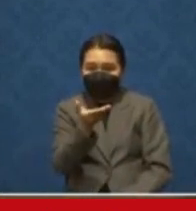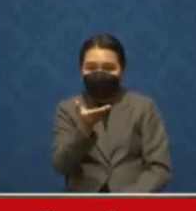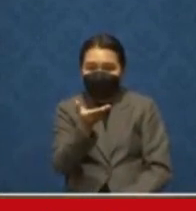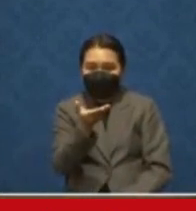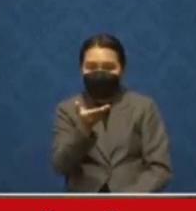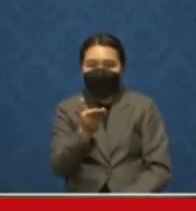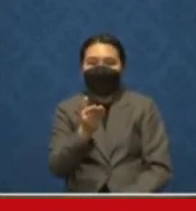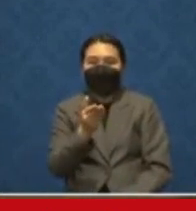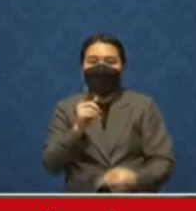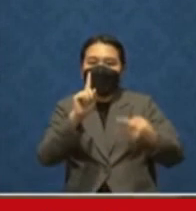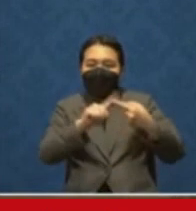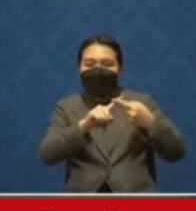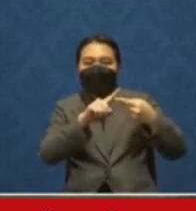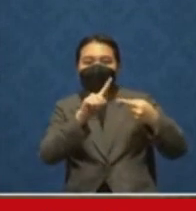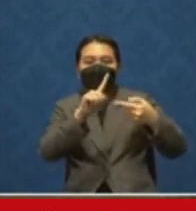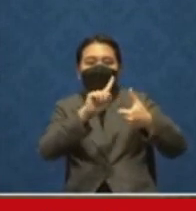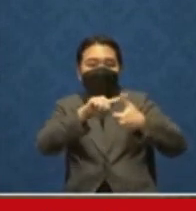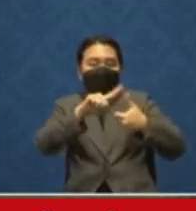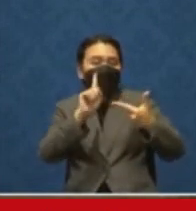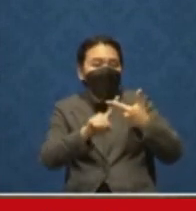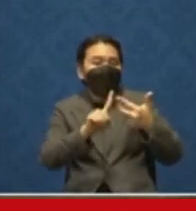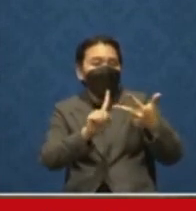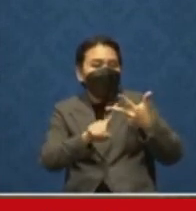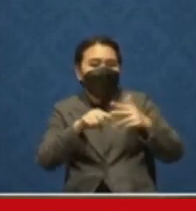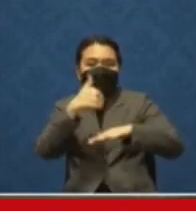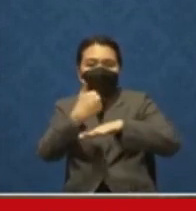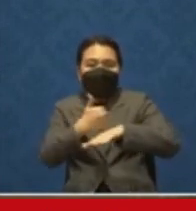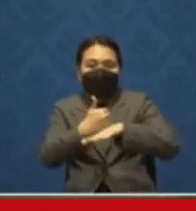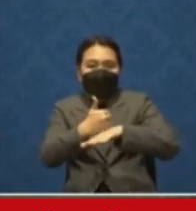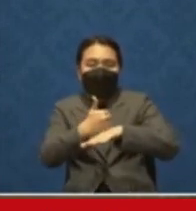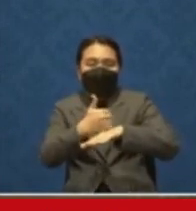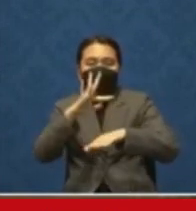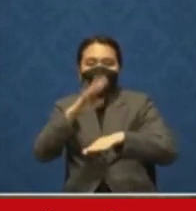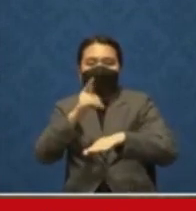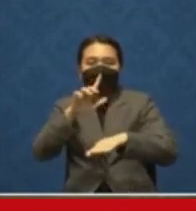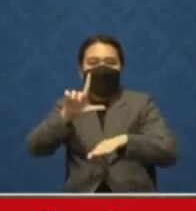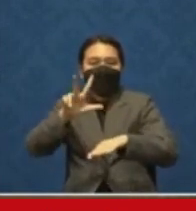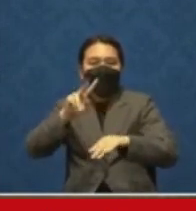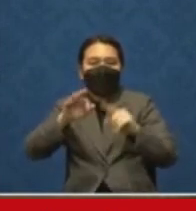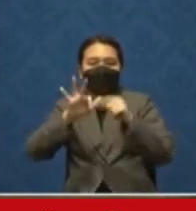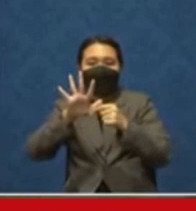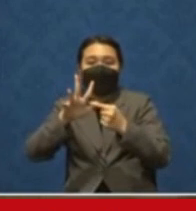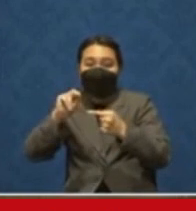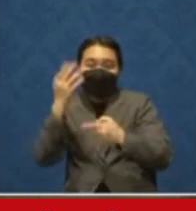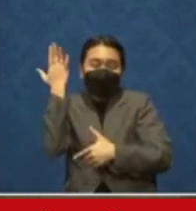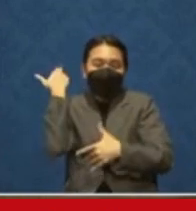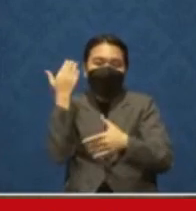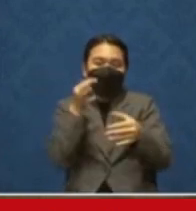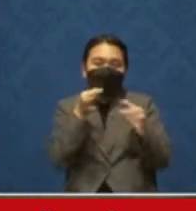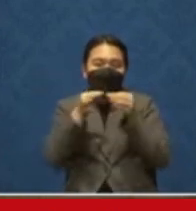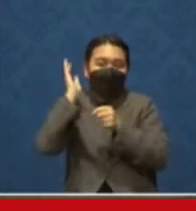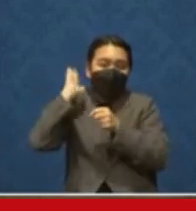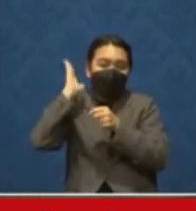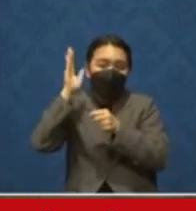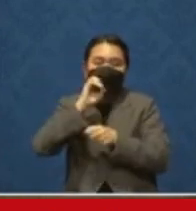ตลอดคงไม่ปฏิเสธเราไปกล่าวหาท่านคุณธีรรัตน์สำเร็จวาณิชย์คุณมา